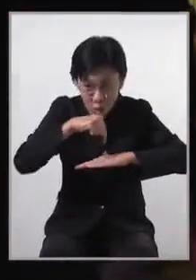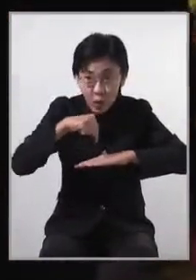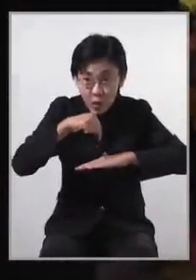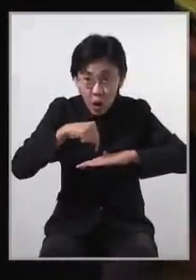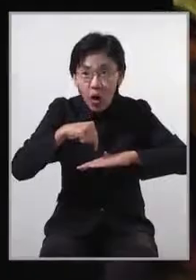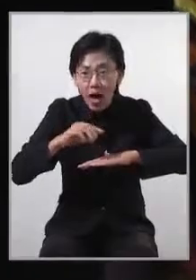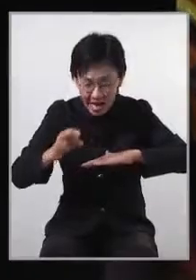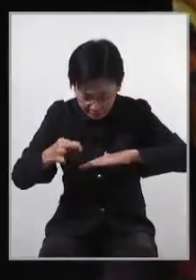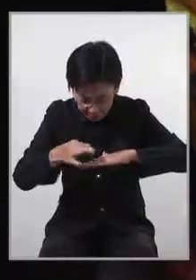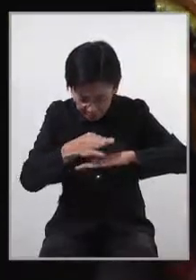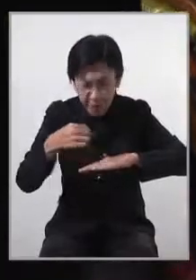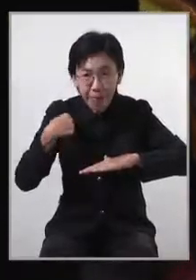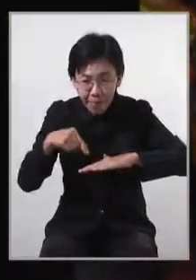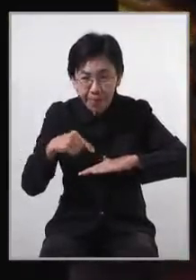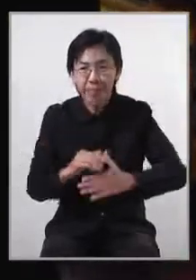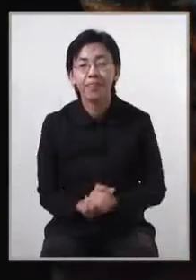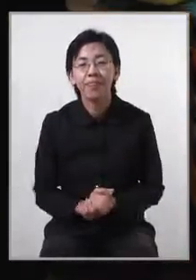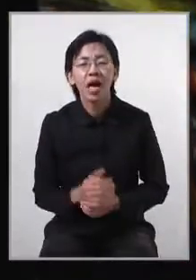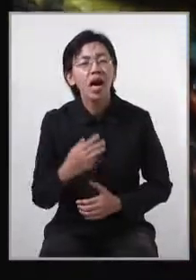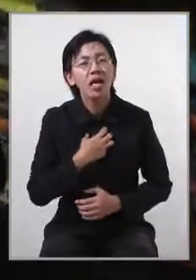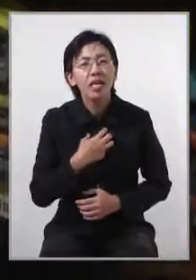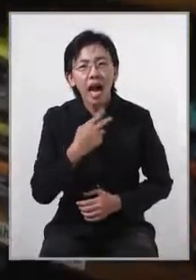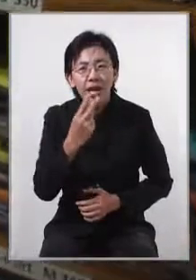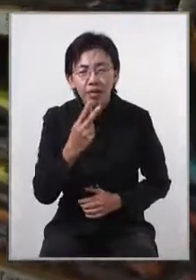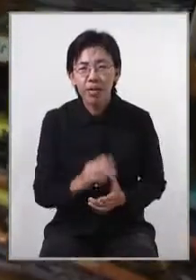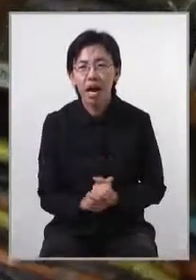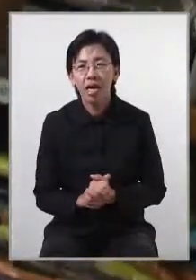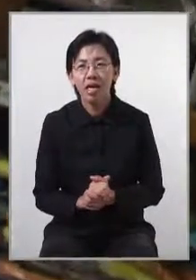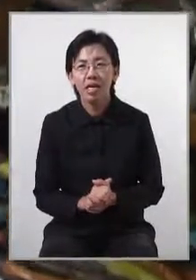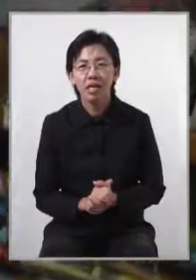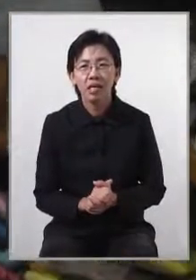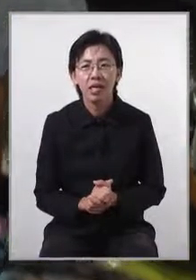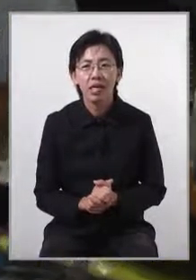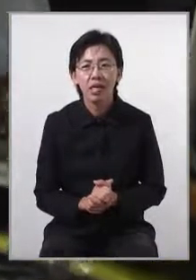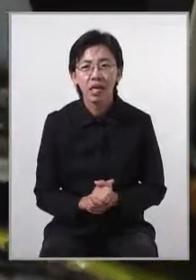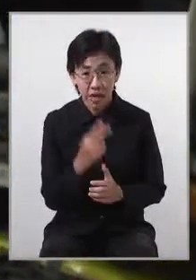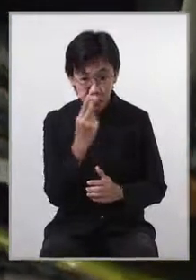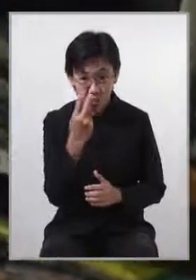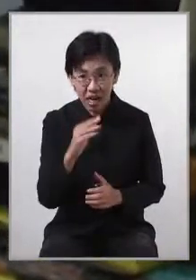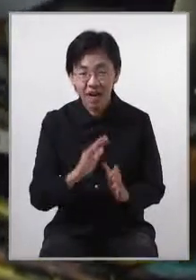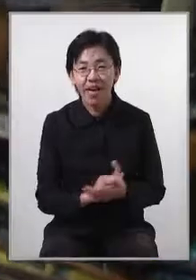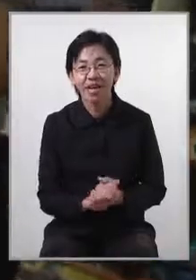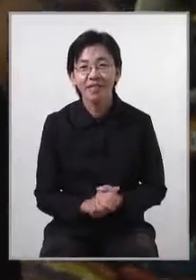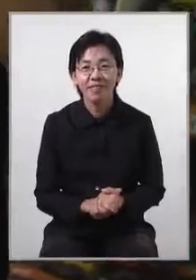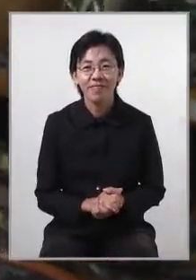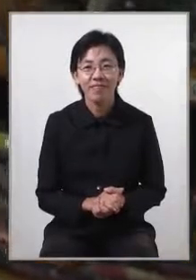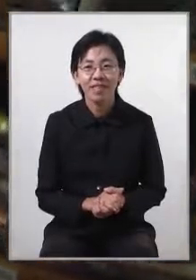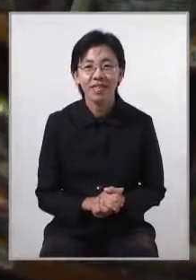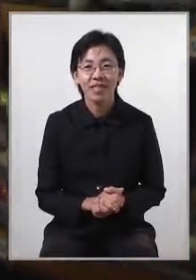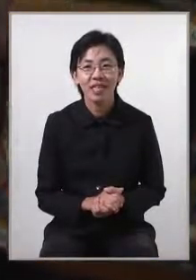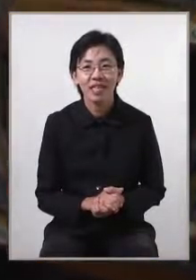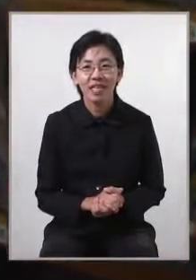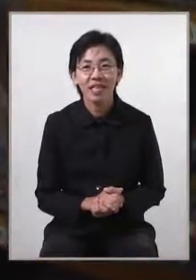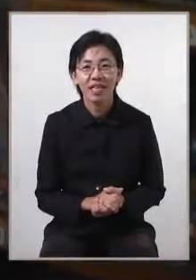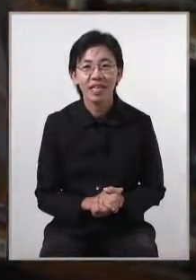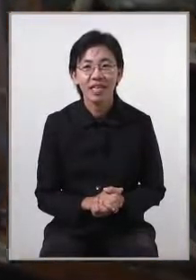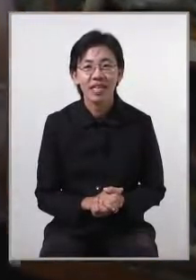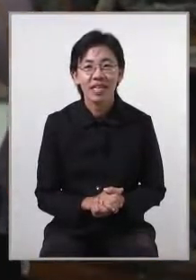ด ครับครับทีนี้ผมอยากจะให้ดีไซน์ดูดีไซน์ให้ละเอียดผมมีอีกด้านหนึ่ง ครับ นี่พอคือหากันเล